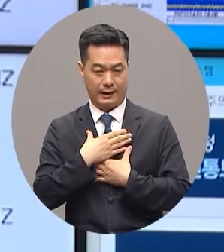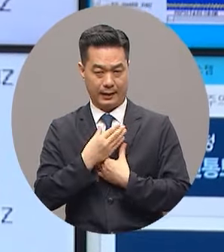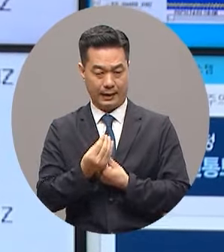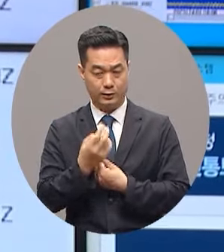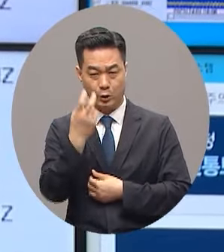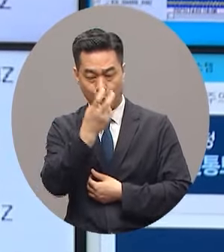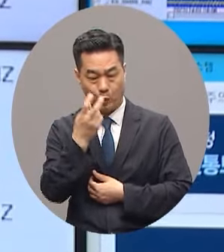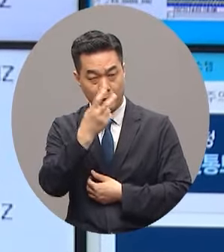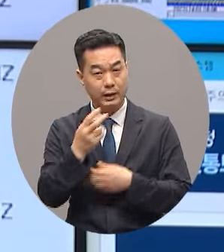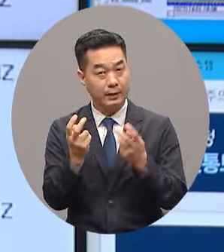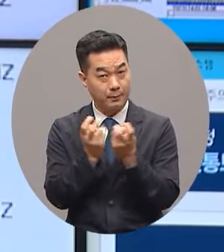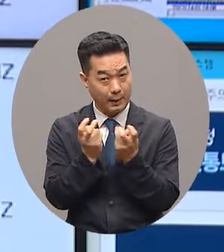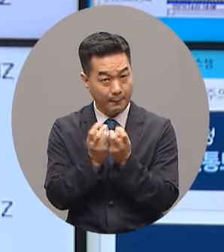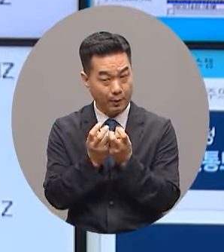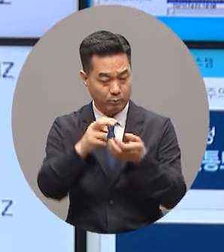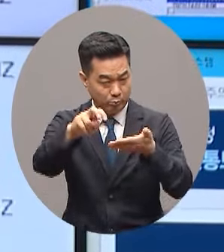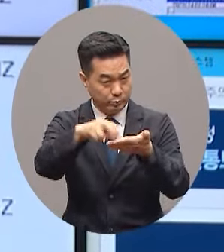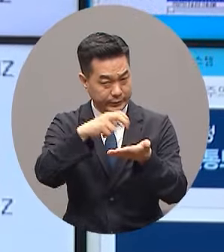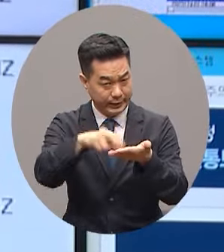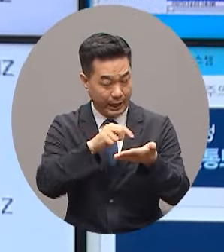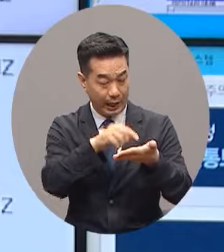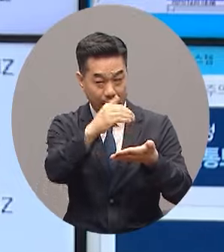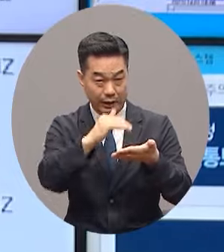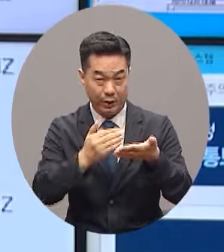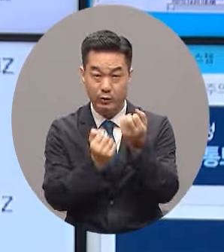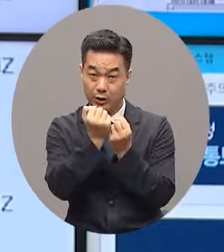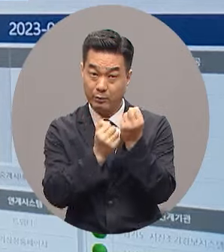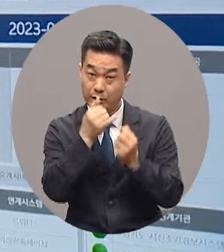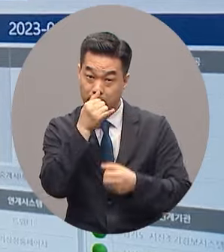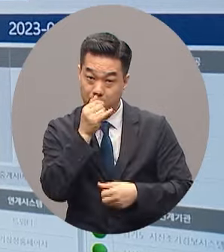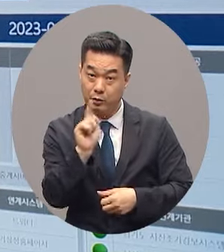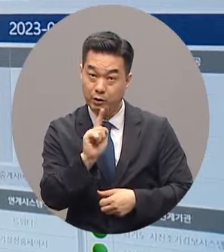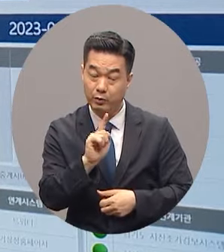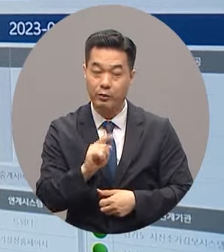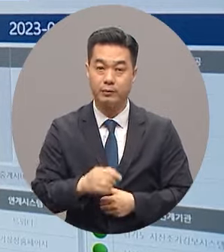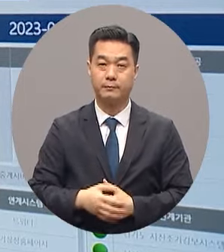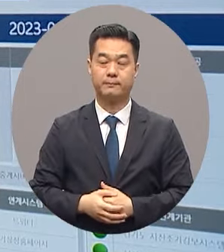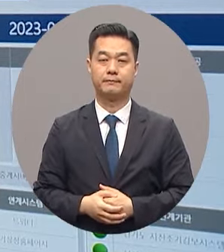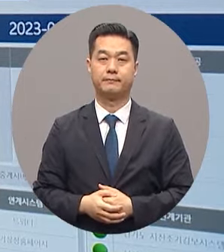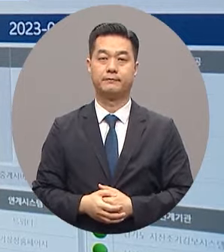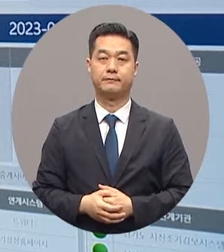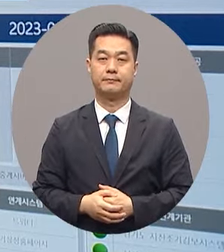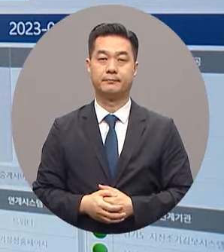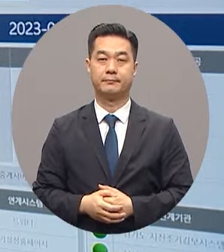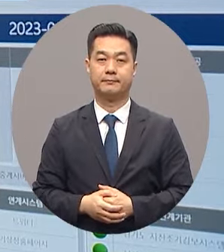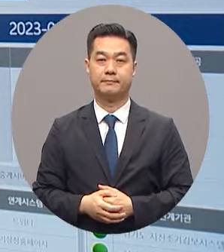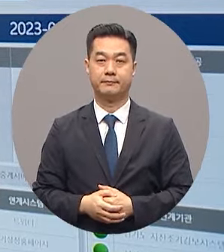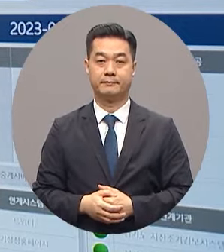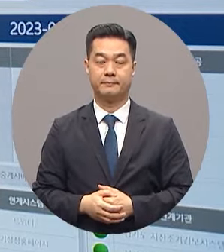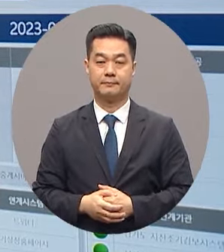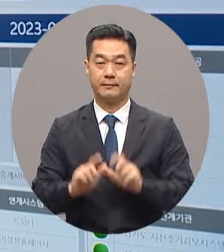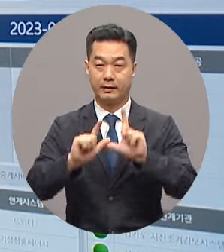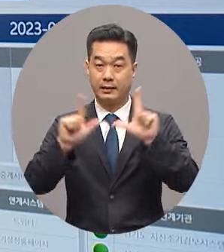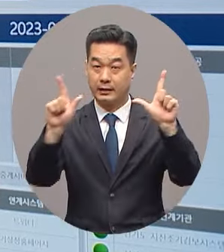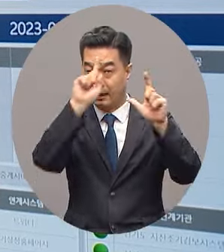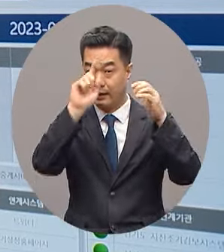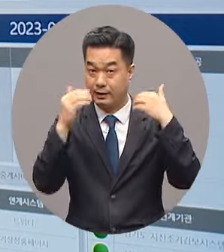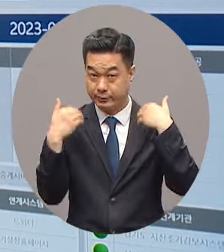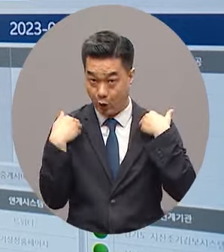유의해야 하는지도 뭐 안전 문자 등으로 안내를 좀 받으셨습니까? 예, 우선 그